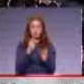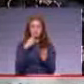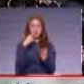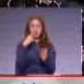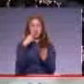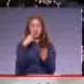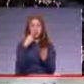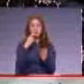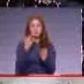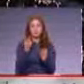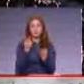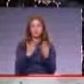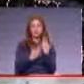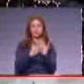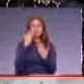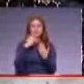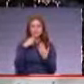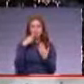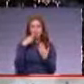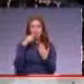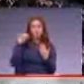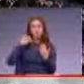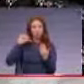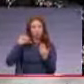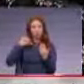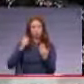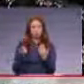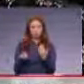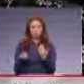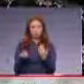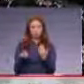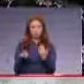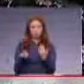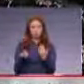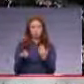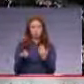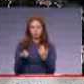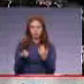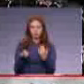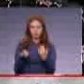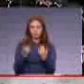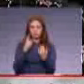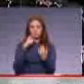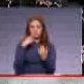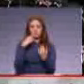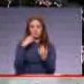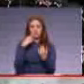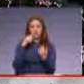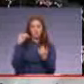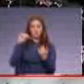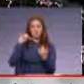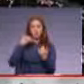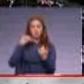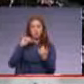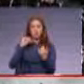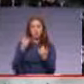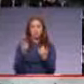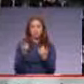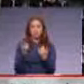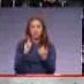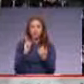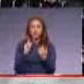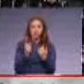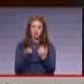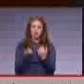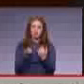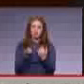علينا. يعني الألفاظ، يعني لما يتقال كلمة أروح أنا أعمل كده أقول اللي اتقال إيه؟ ده اتقال فعلا؟